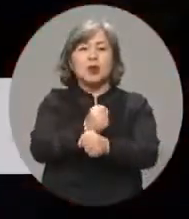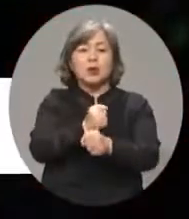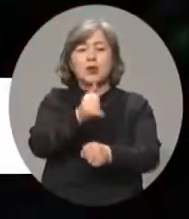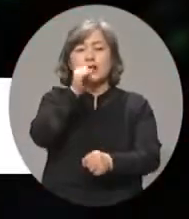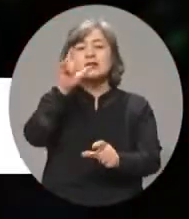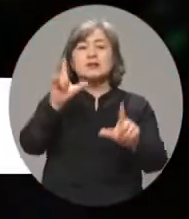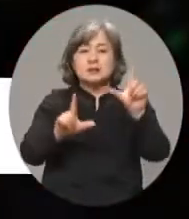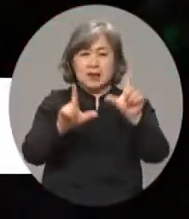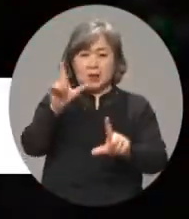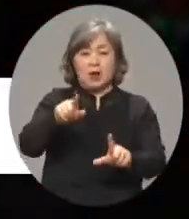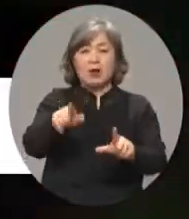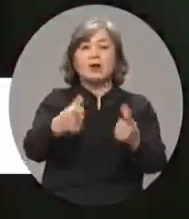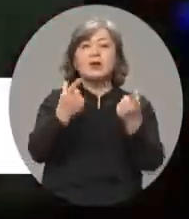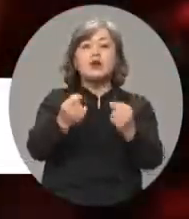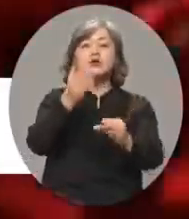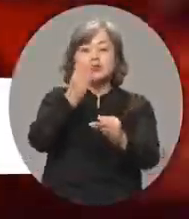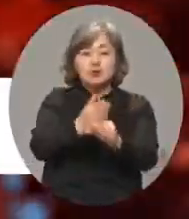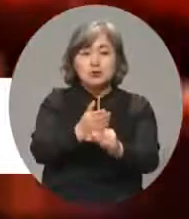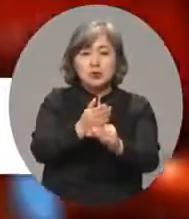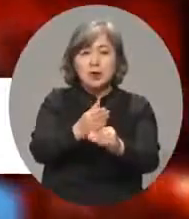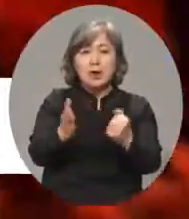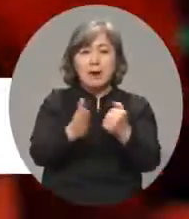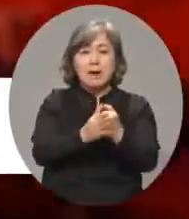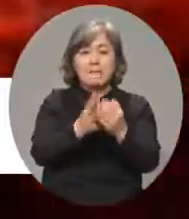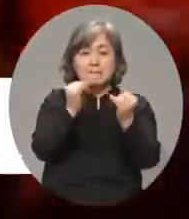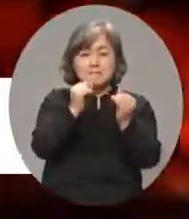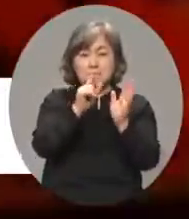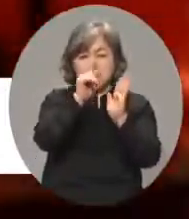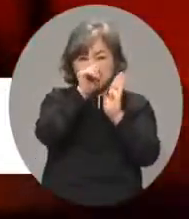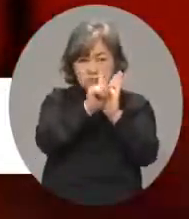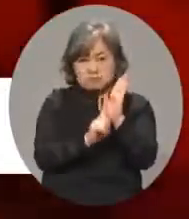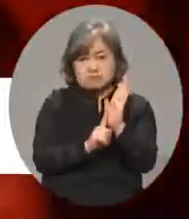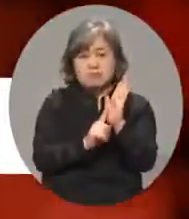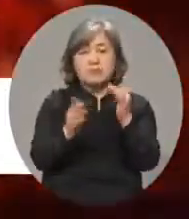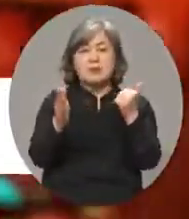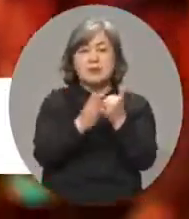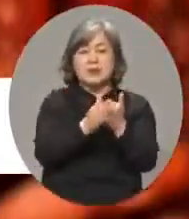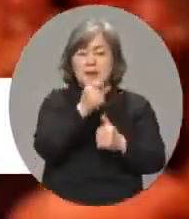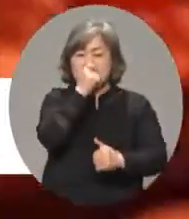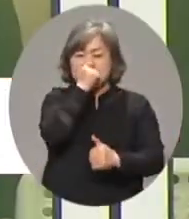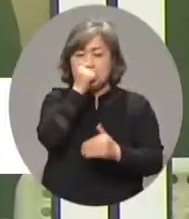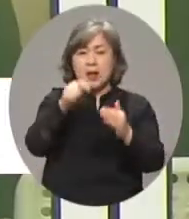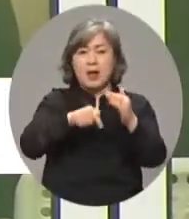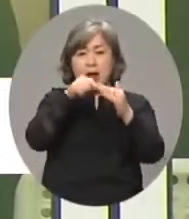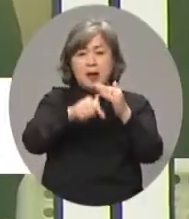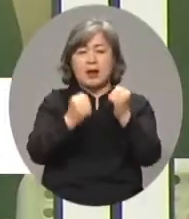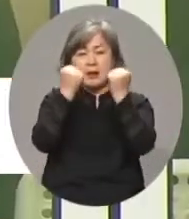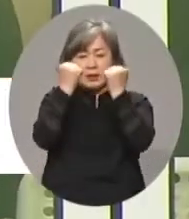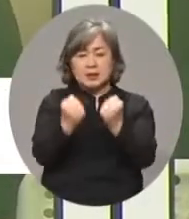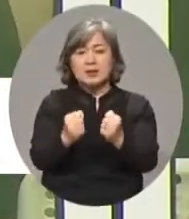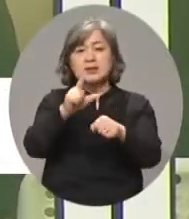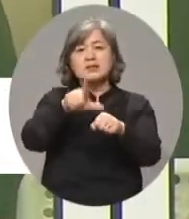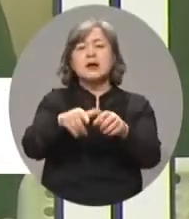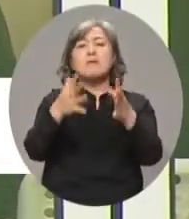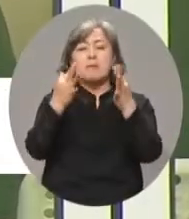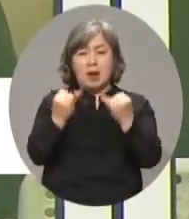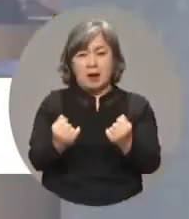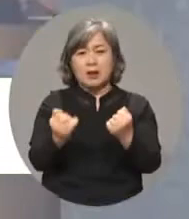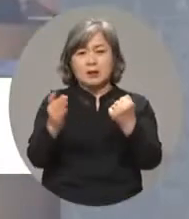겁니다. 이런 가운데 부쩍 낮아진 기온으로 밀폐된 실내에 머무는 시간이